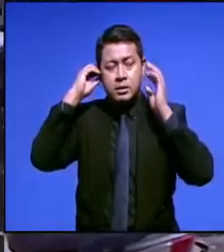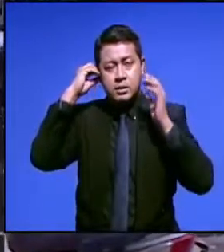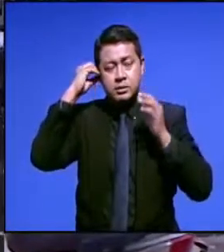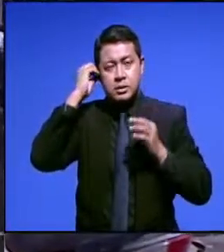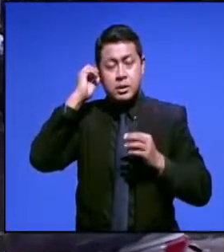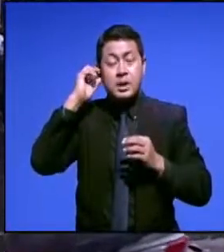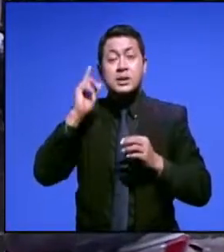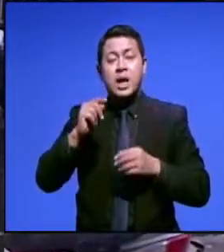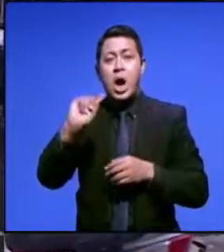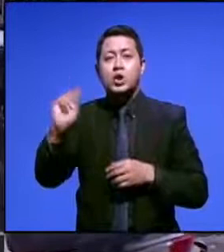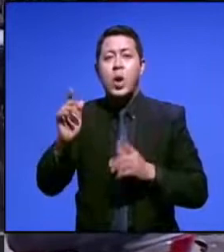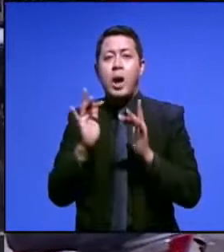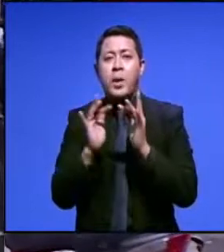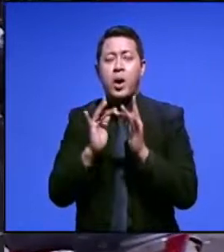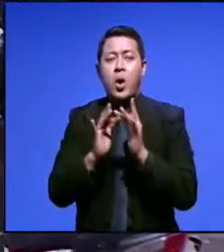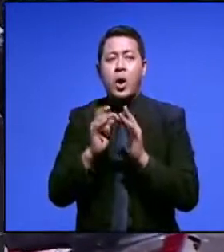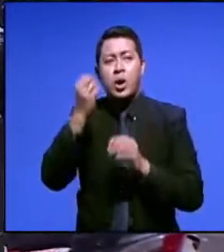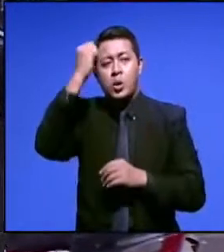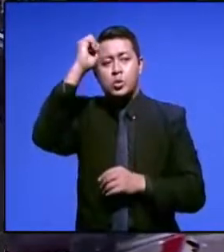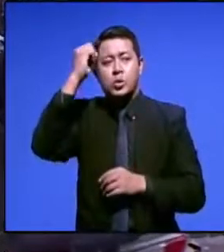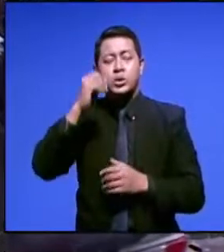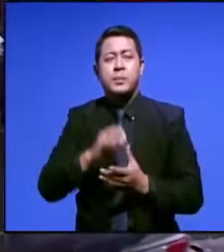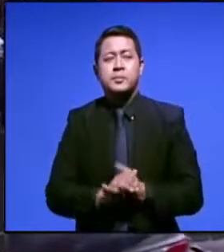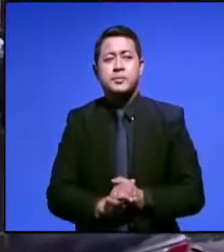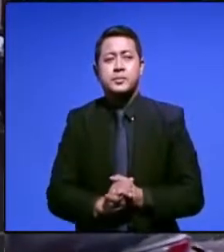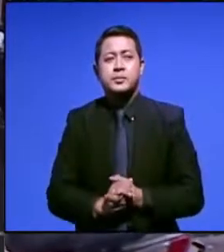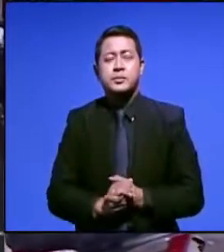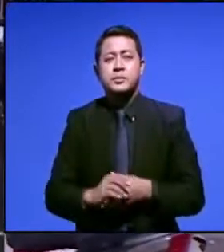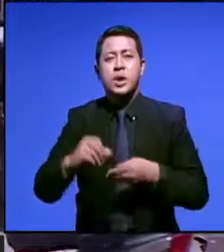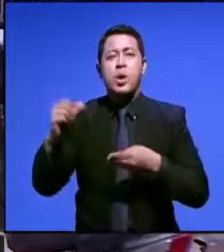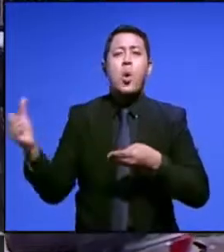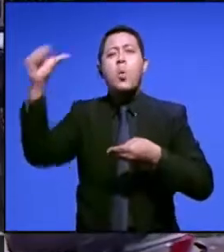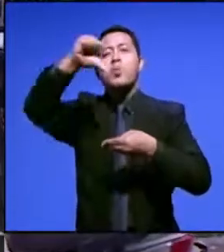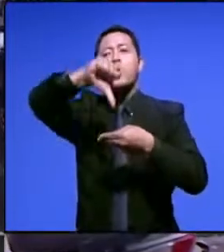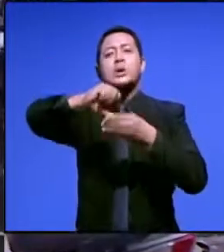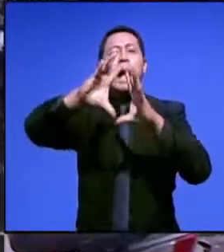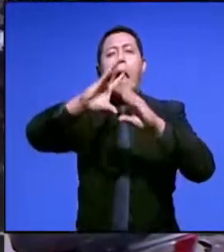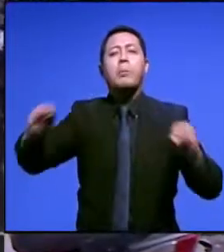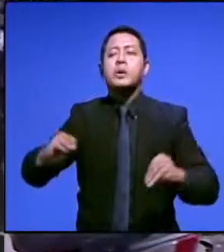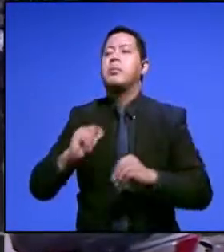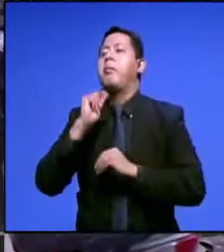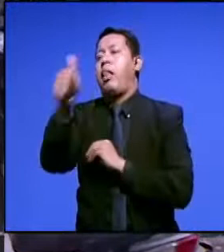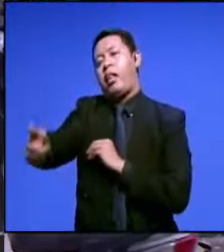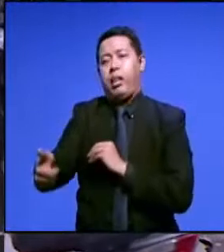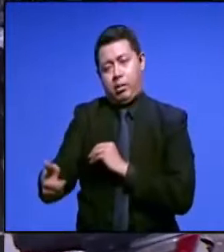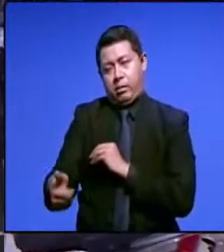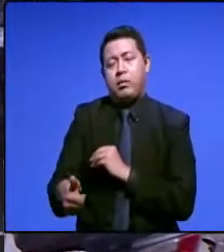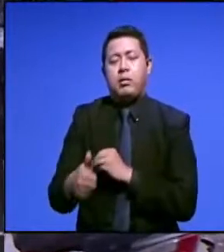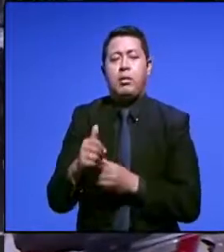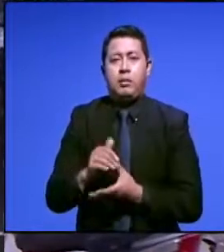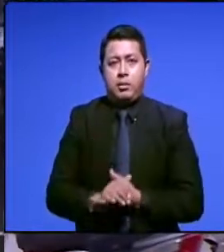atau apa ya. Itu kadang menyulitkan, wah pulsa habis nih, beli dulu. Yang saya kesan lagi itu